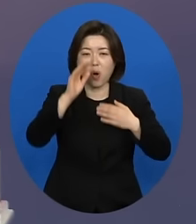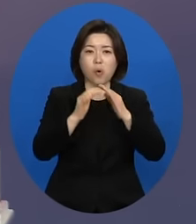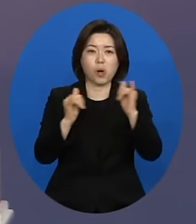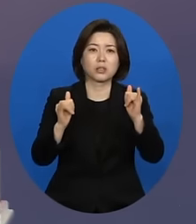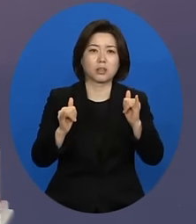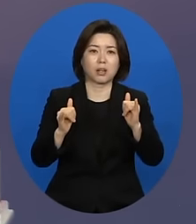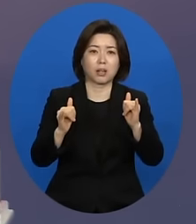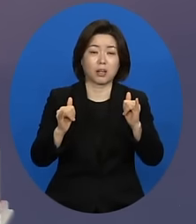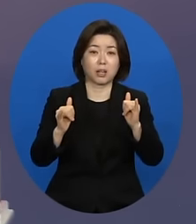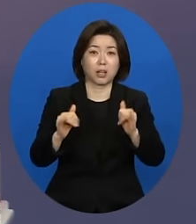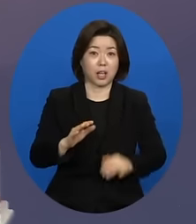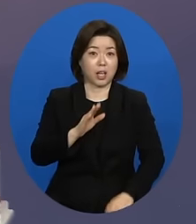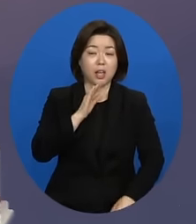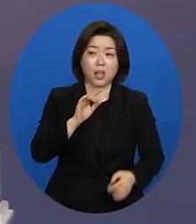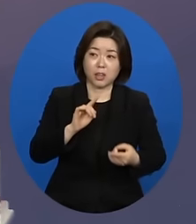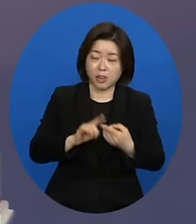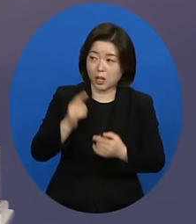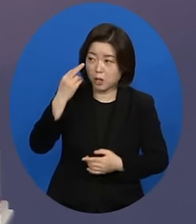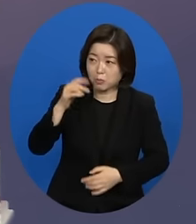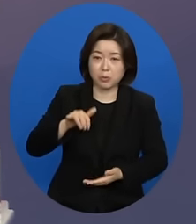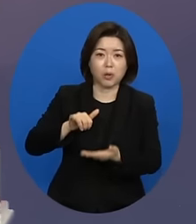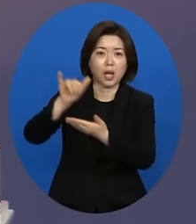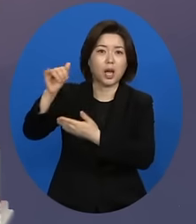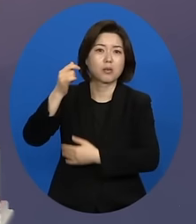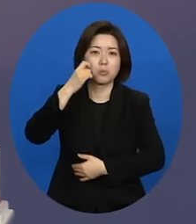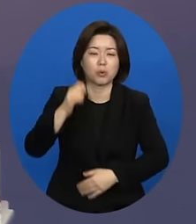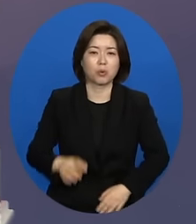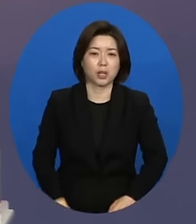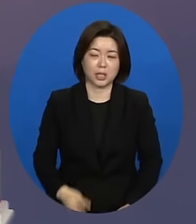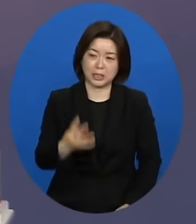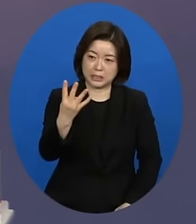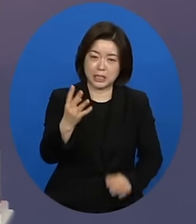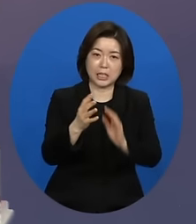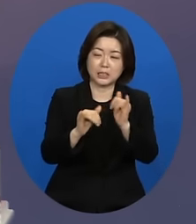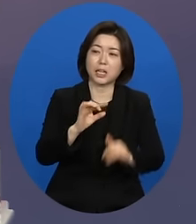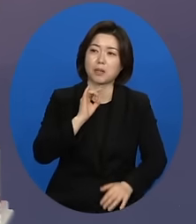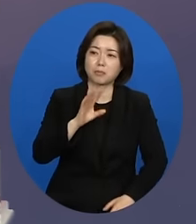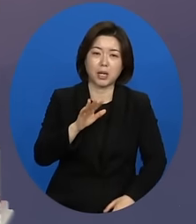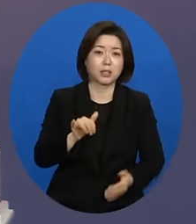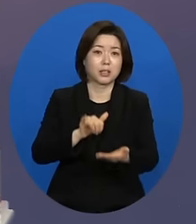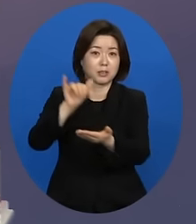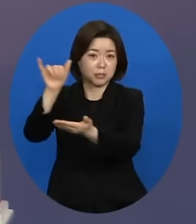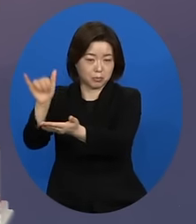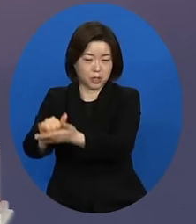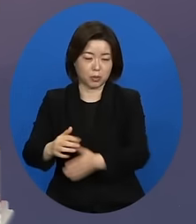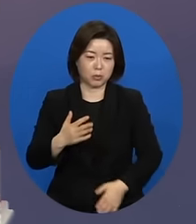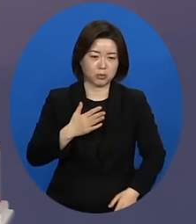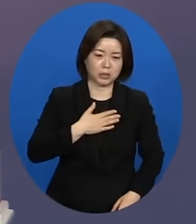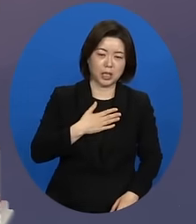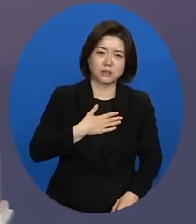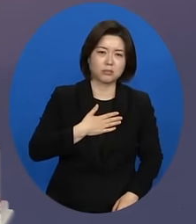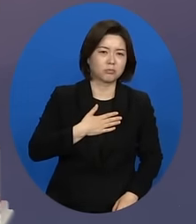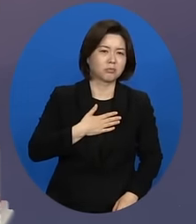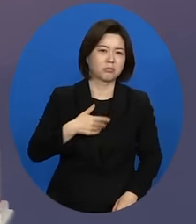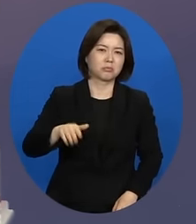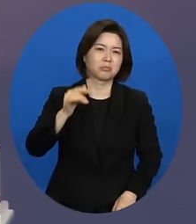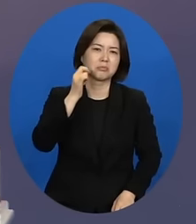미국을 못 갔죠. 네 명만 가고 다섯 번째였던 저는 미국을 못 들어가고 말았습니다.